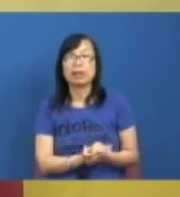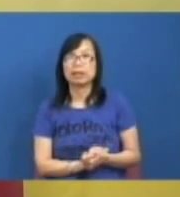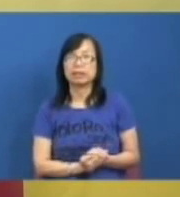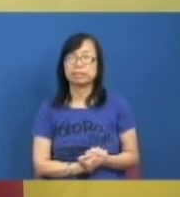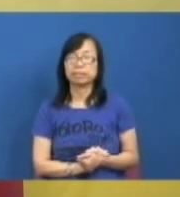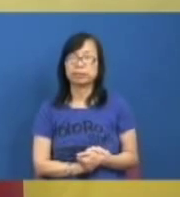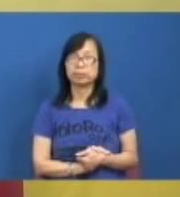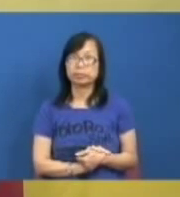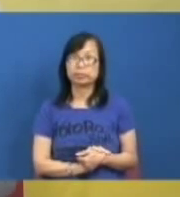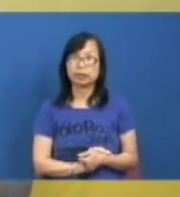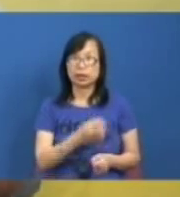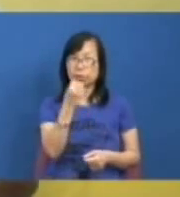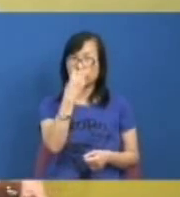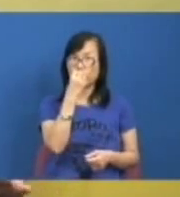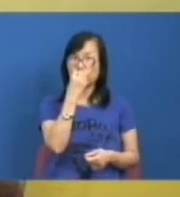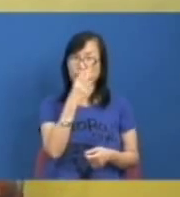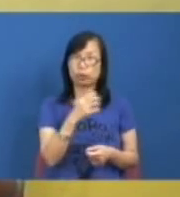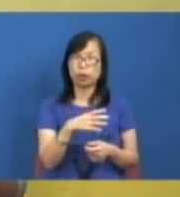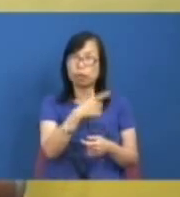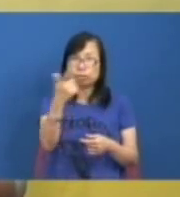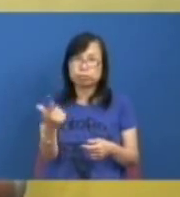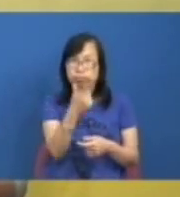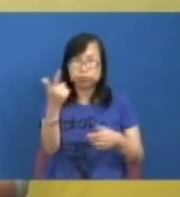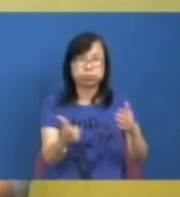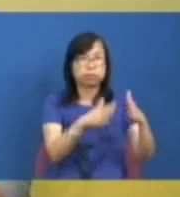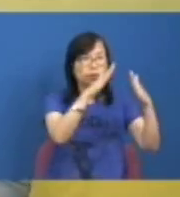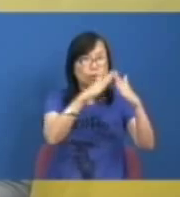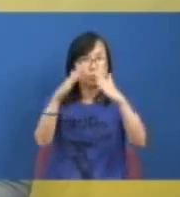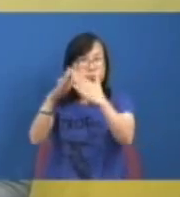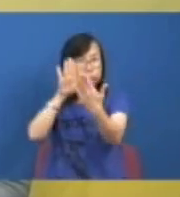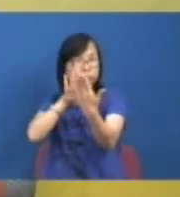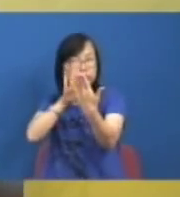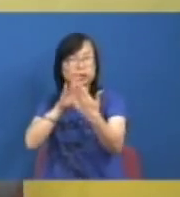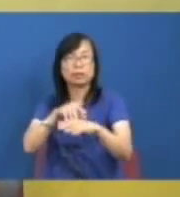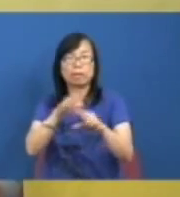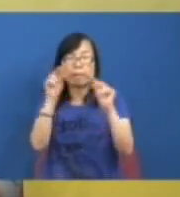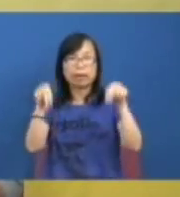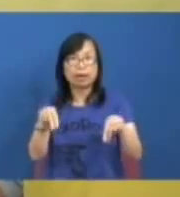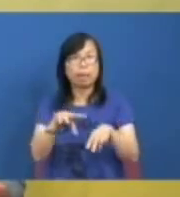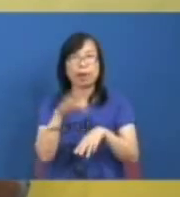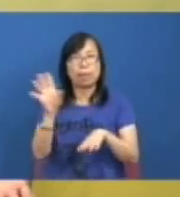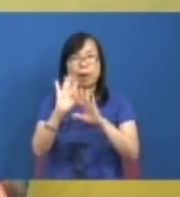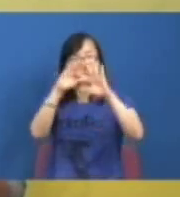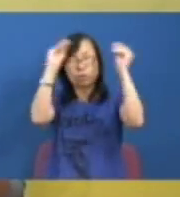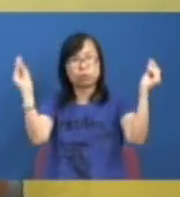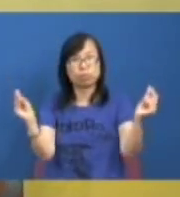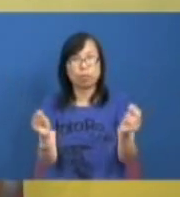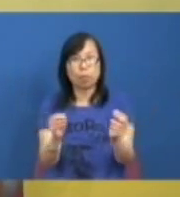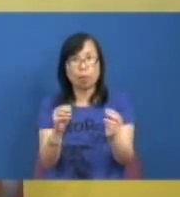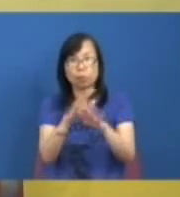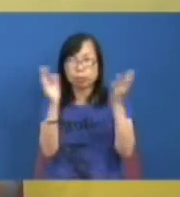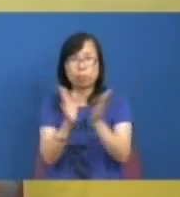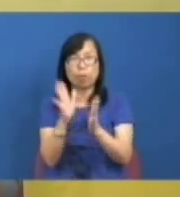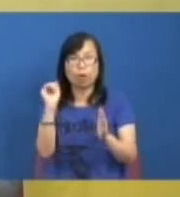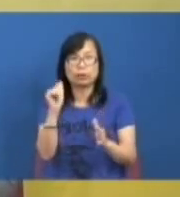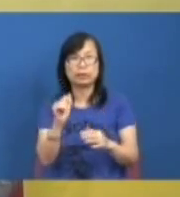就香港咁多屋宇係面對呢啲問題，我哋亦都唔可以話全部都可以幫到手，但係希望咧透過呢一集